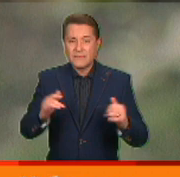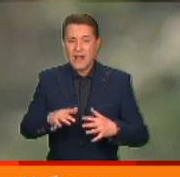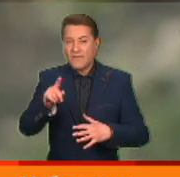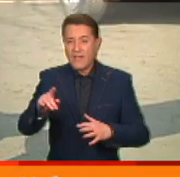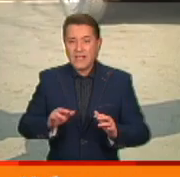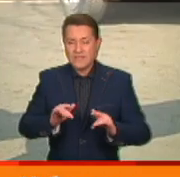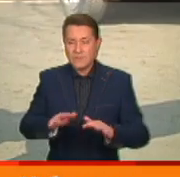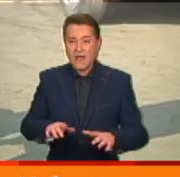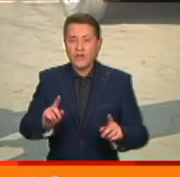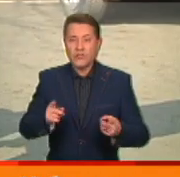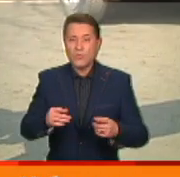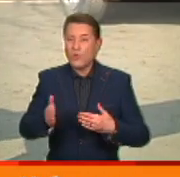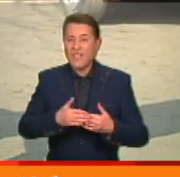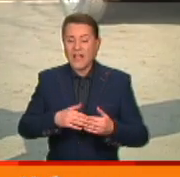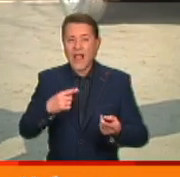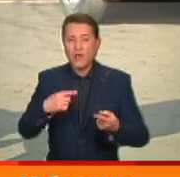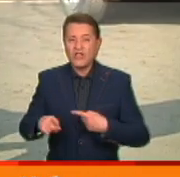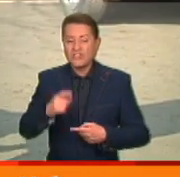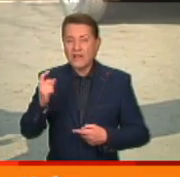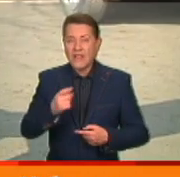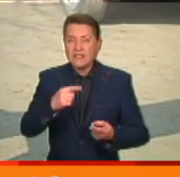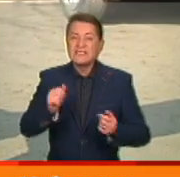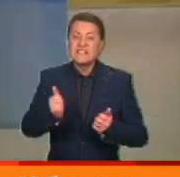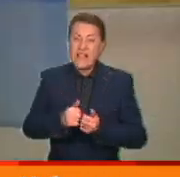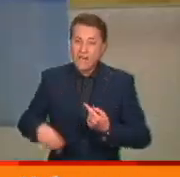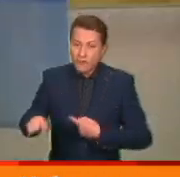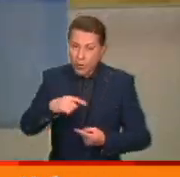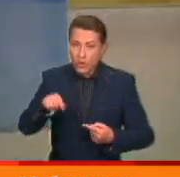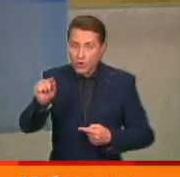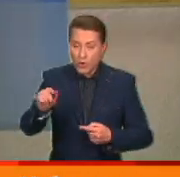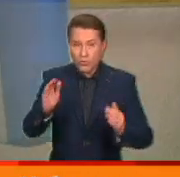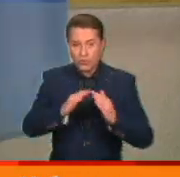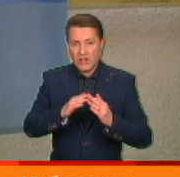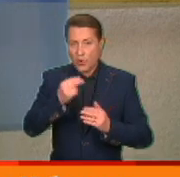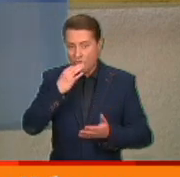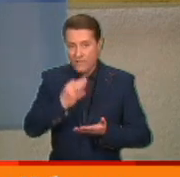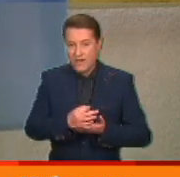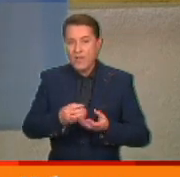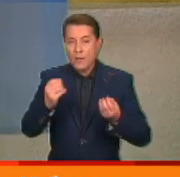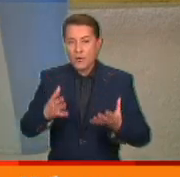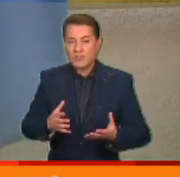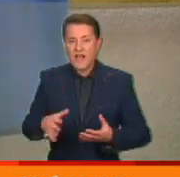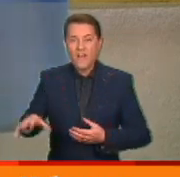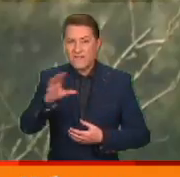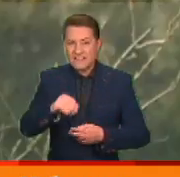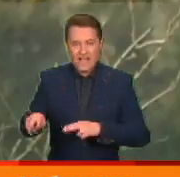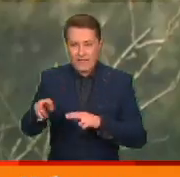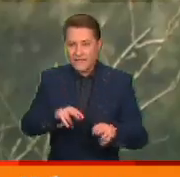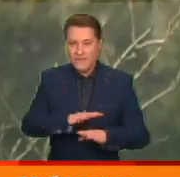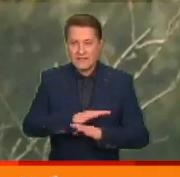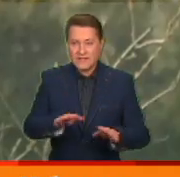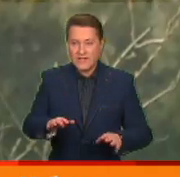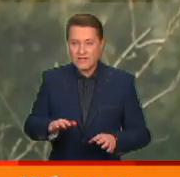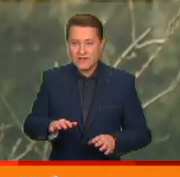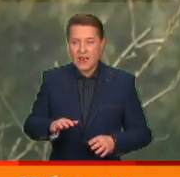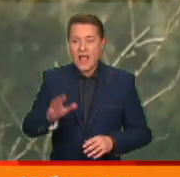Питаємо, чому ж не карають інших власників квітників навколо того ж будинку? Відповідь проста – всіх не встежиш.